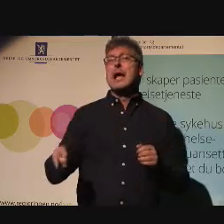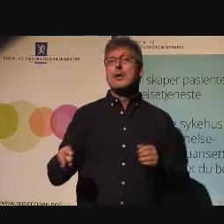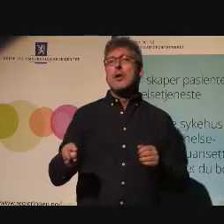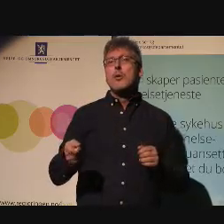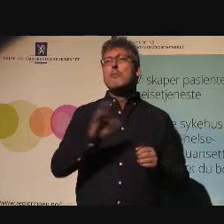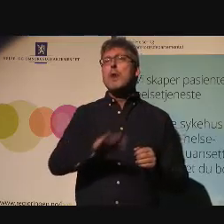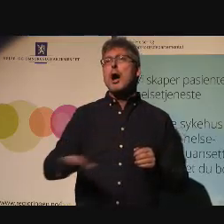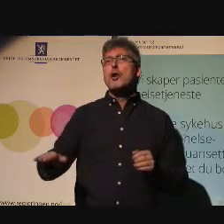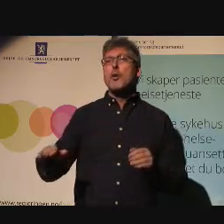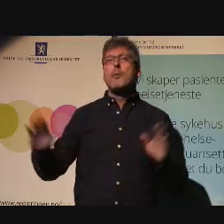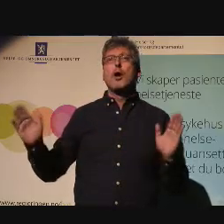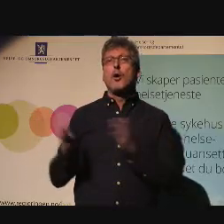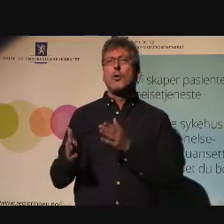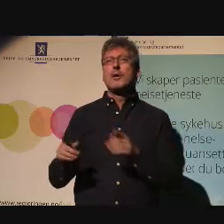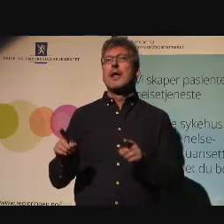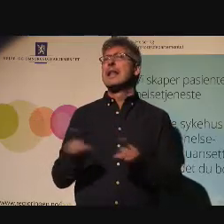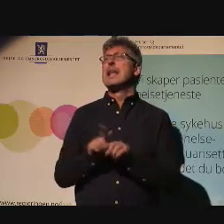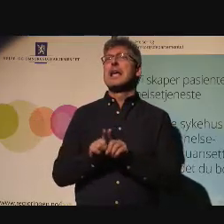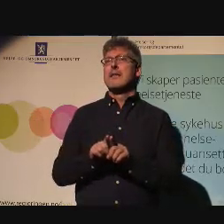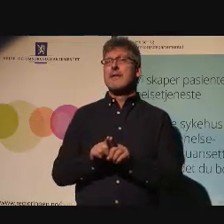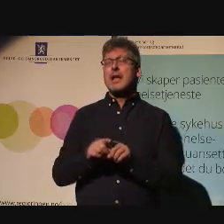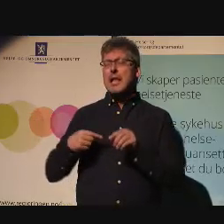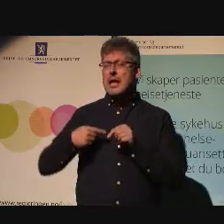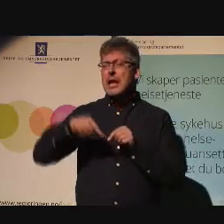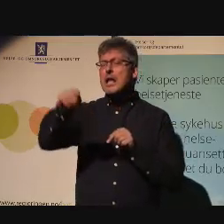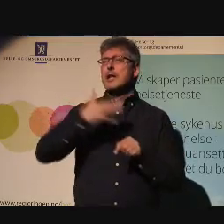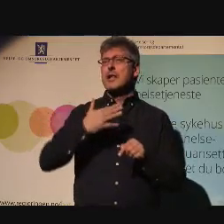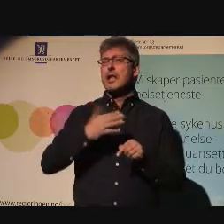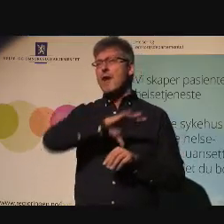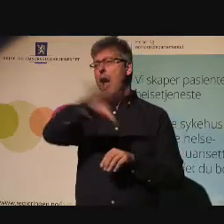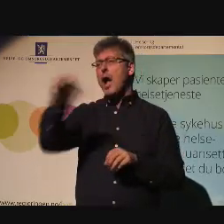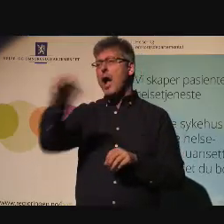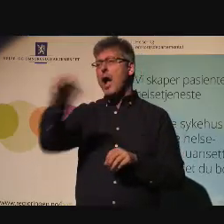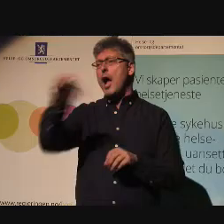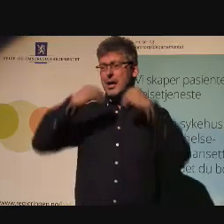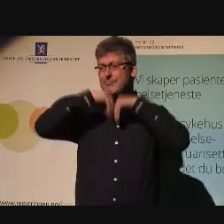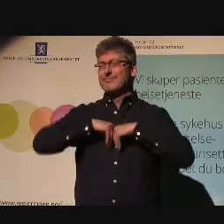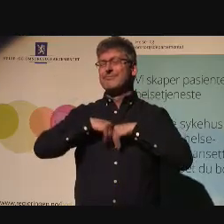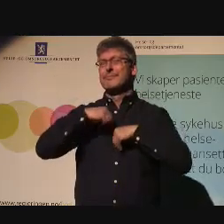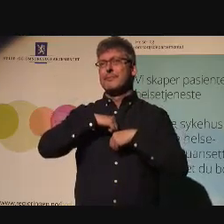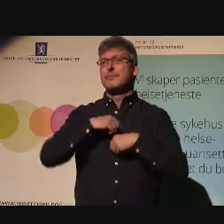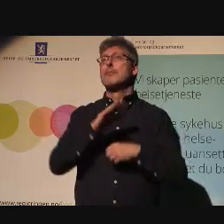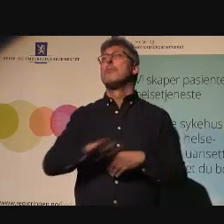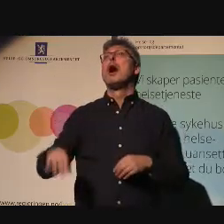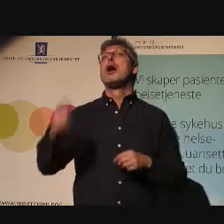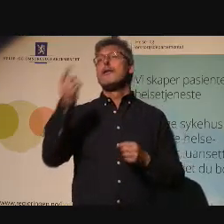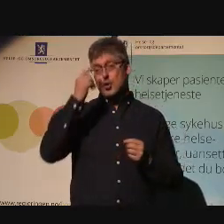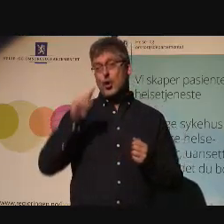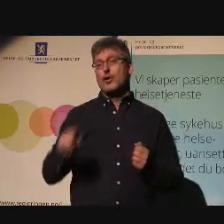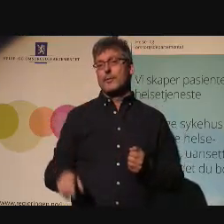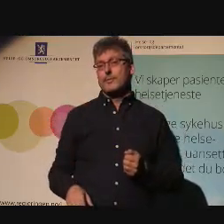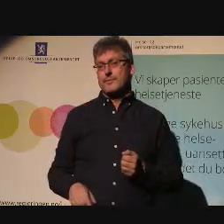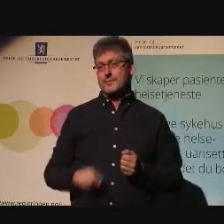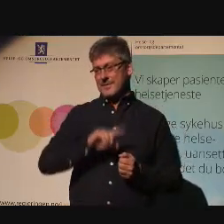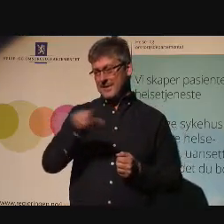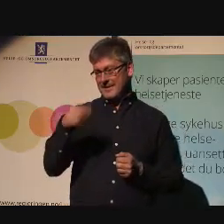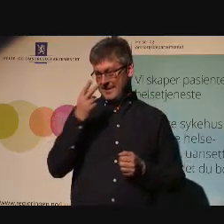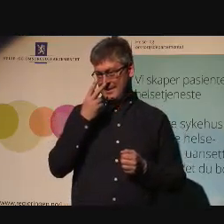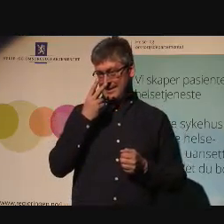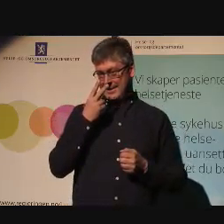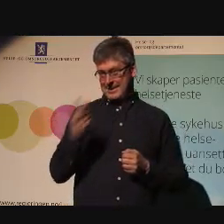har alle med seg barndommen resten av livet. Og det å forstå barn, ser de, tar de på